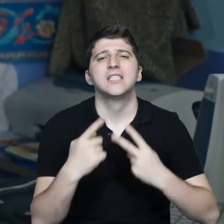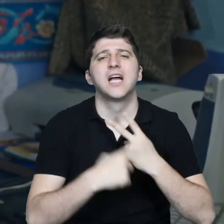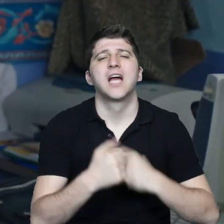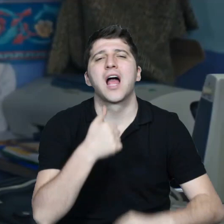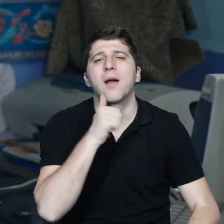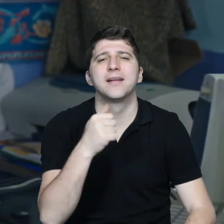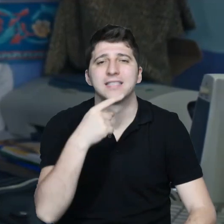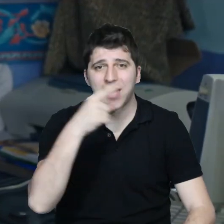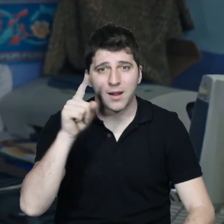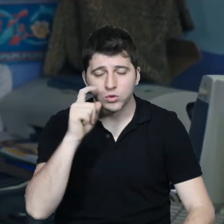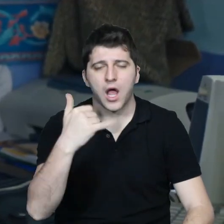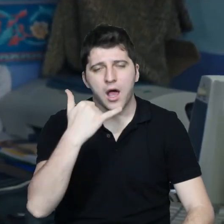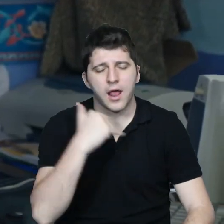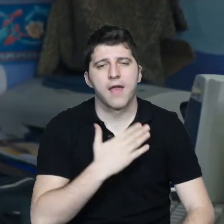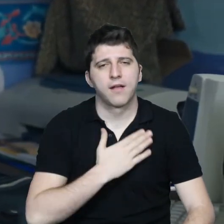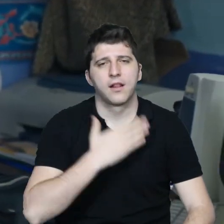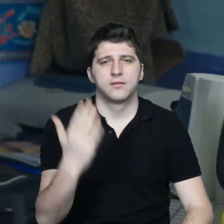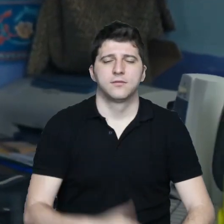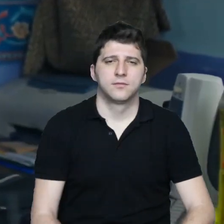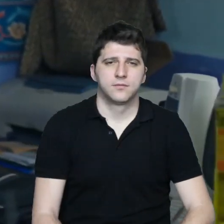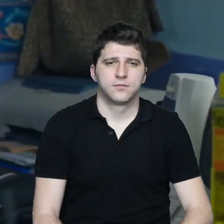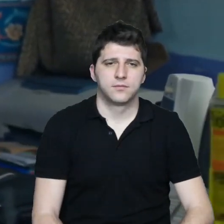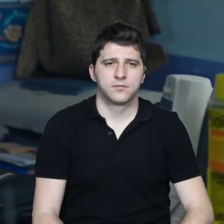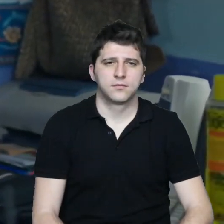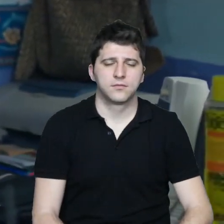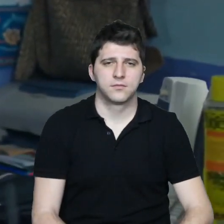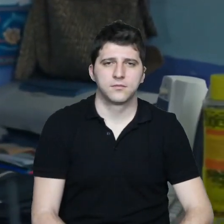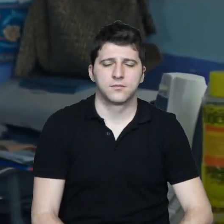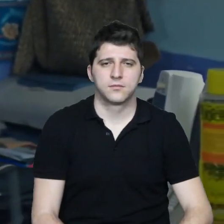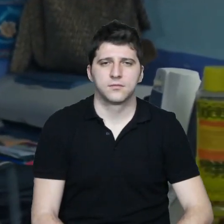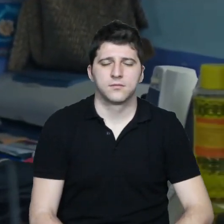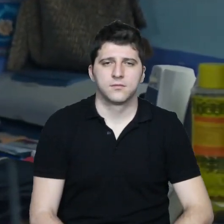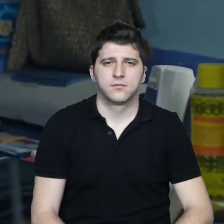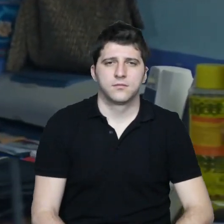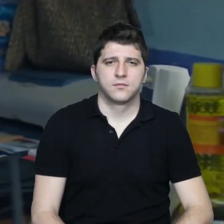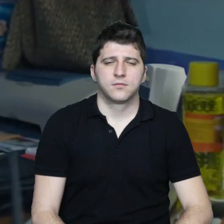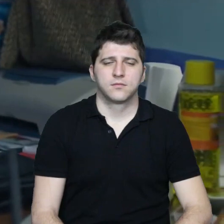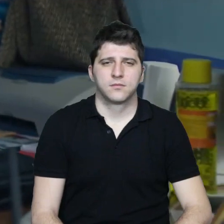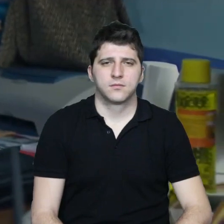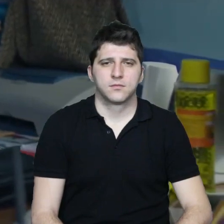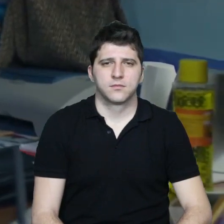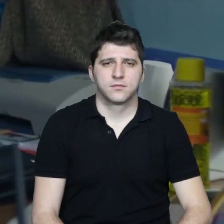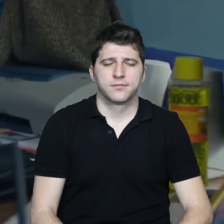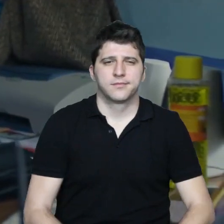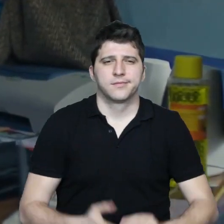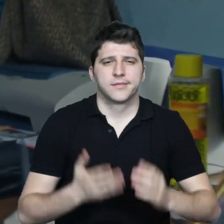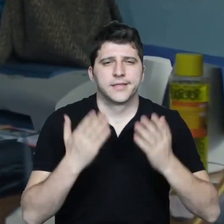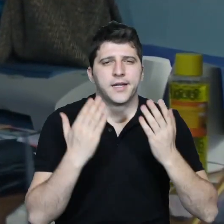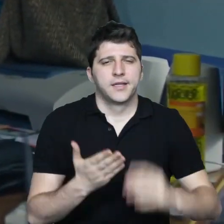daire bulursan beni ara. Hadi eyvallah. Yaşar da kulağından çekti telefonu. Gömleği açık yeşil. Lan